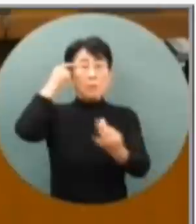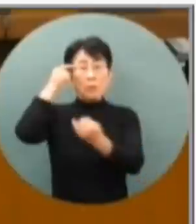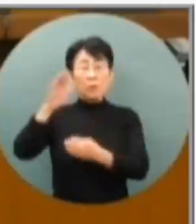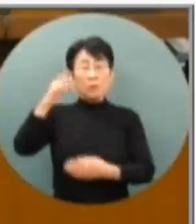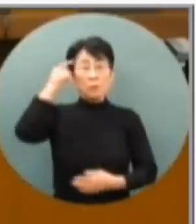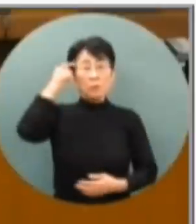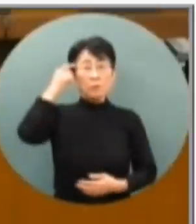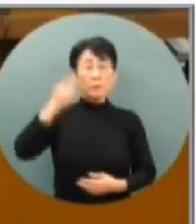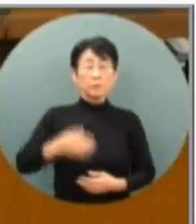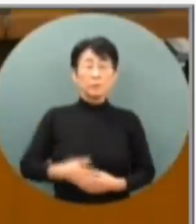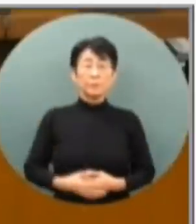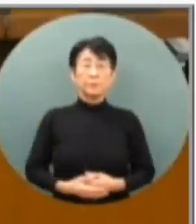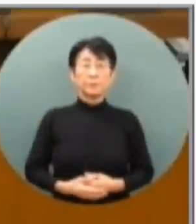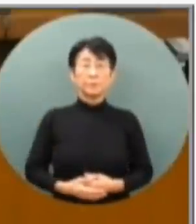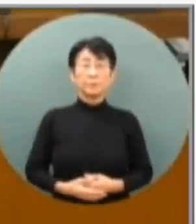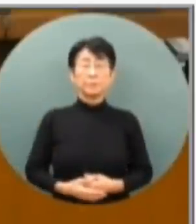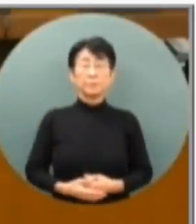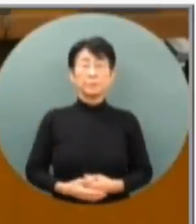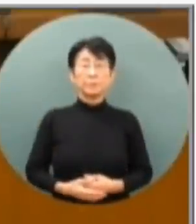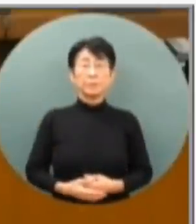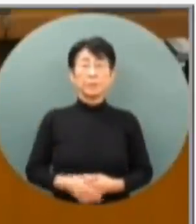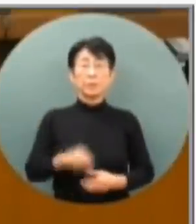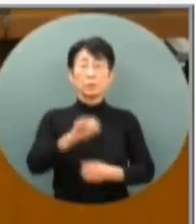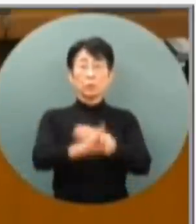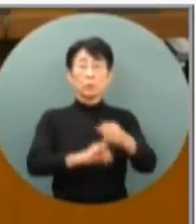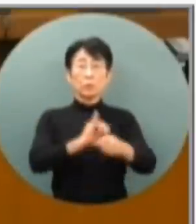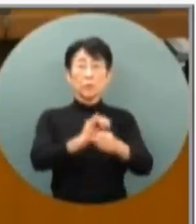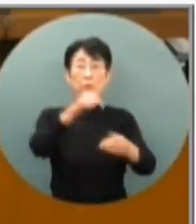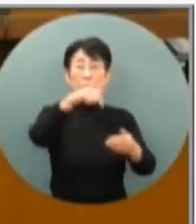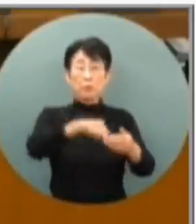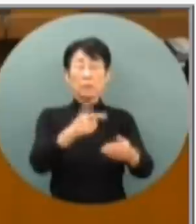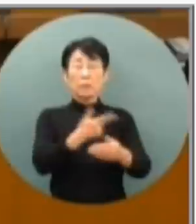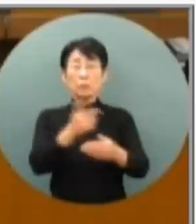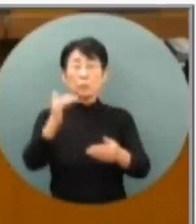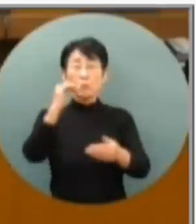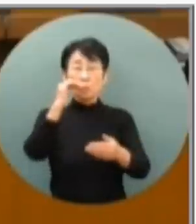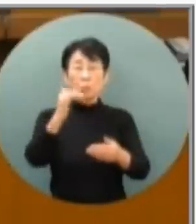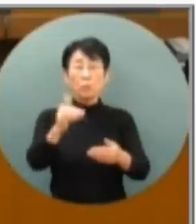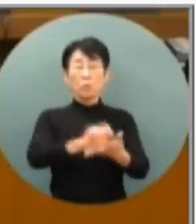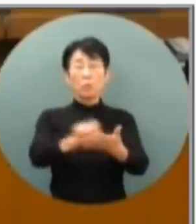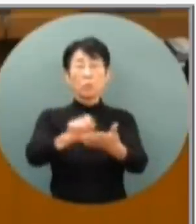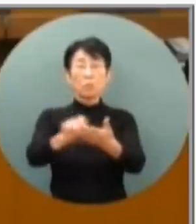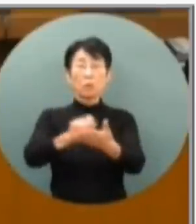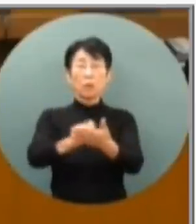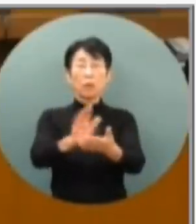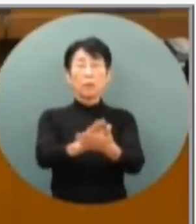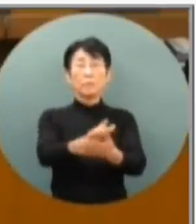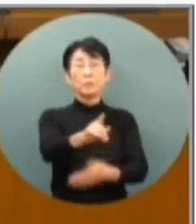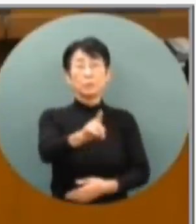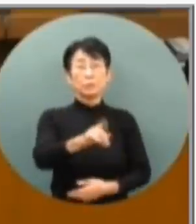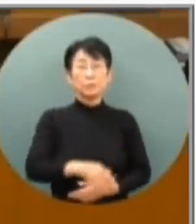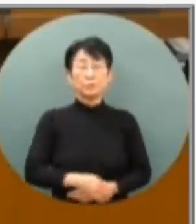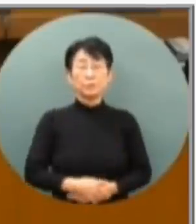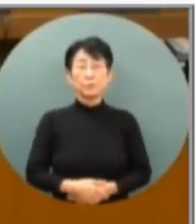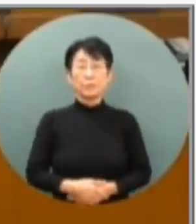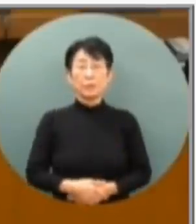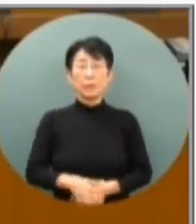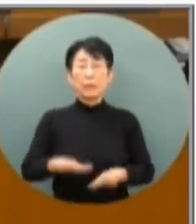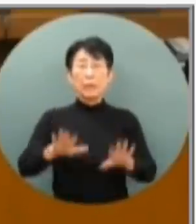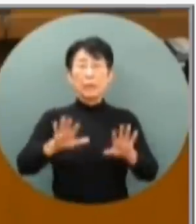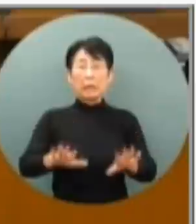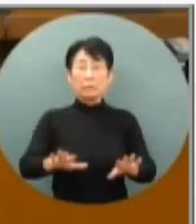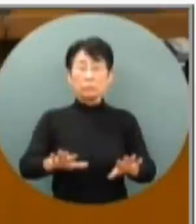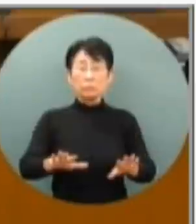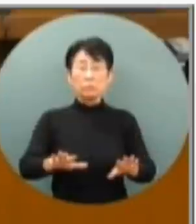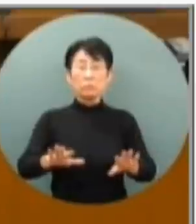ながらサイトにはいろんなこと書かれるわけでありまして、それは、あることないこと、